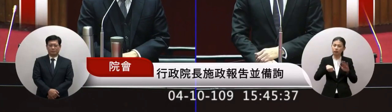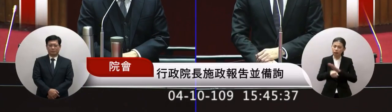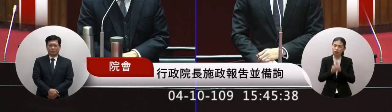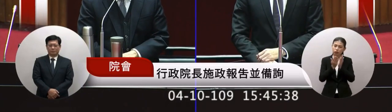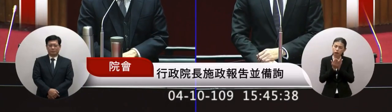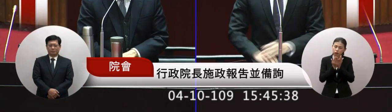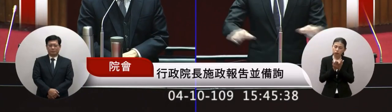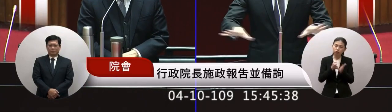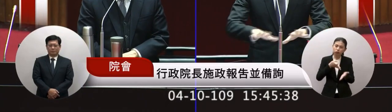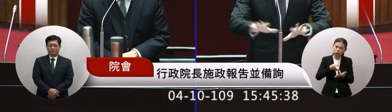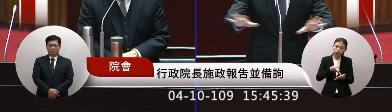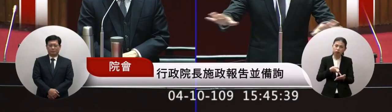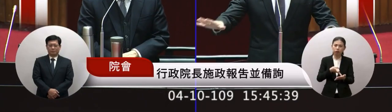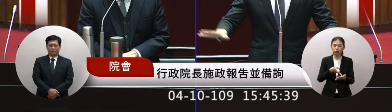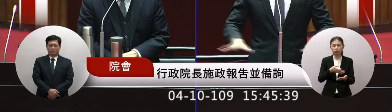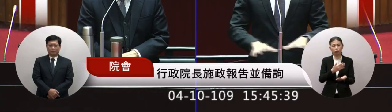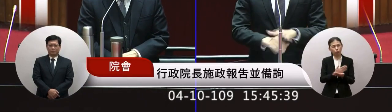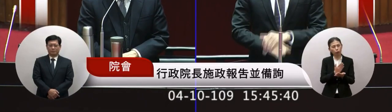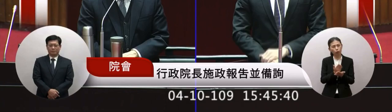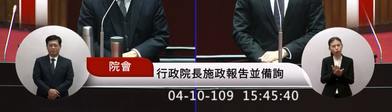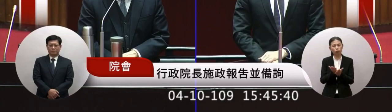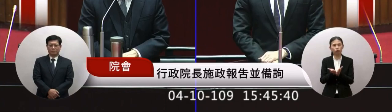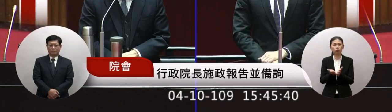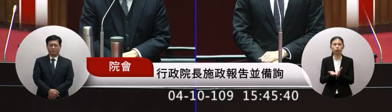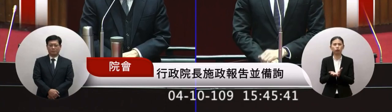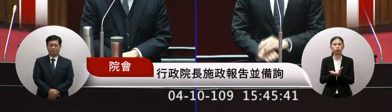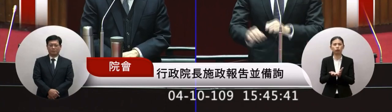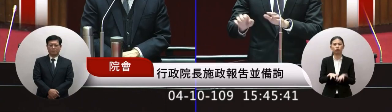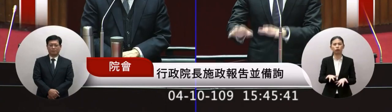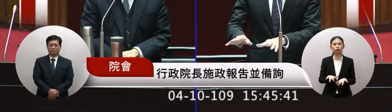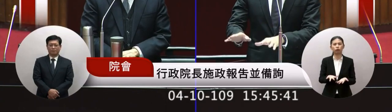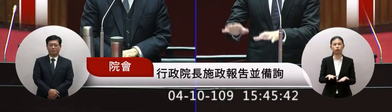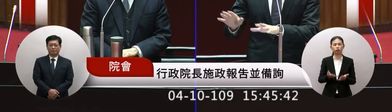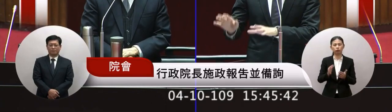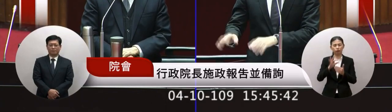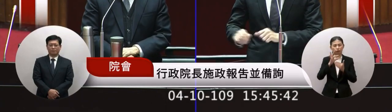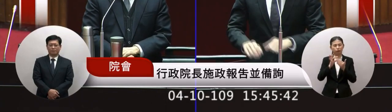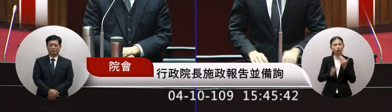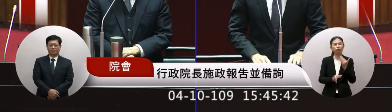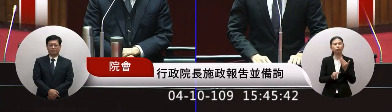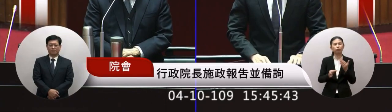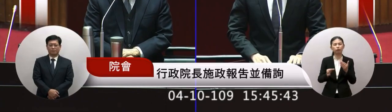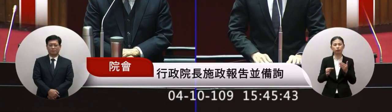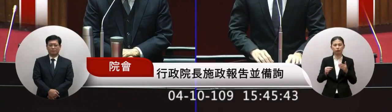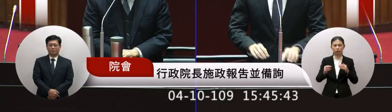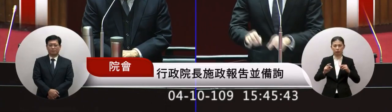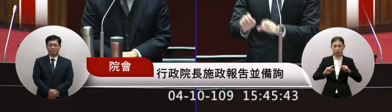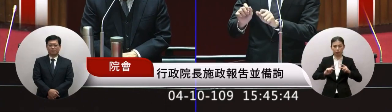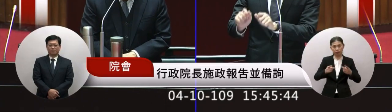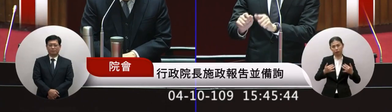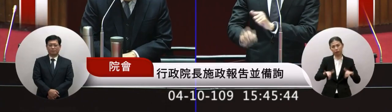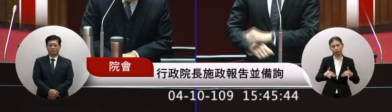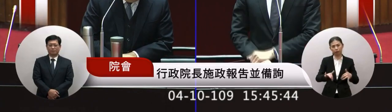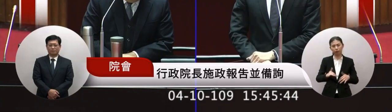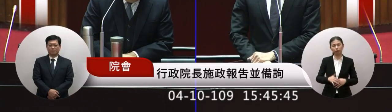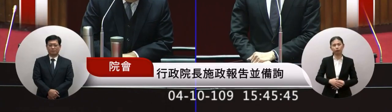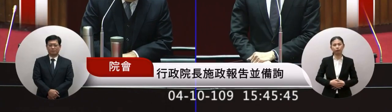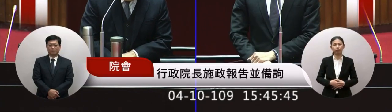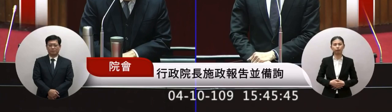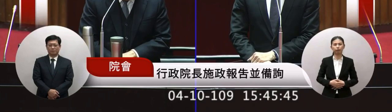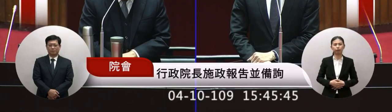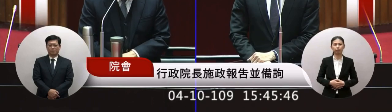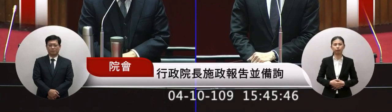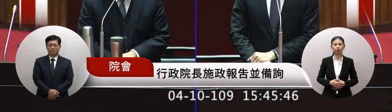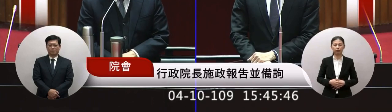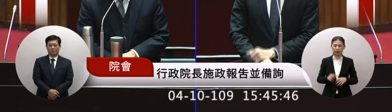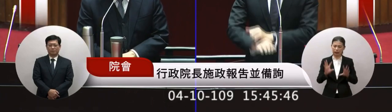注册的时阵，拢有足侪这个代志工课吼，这个家庭、这个囝子是谁，爱去这个拍